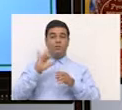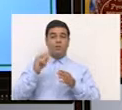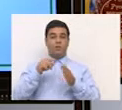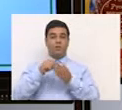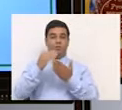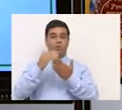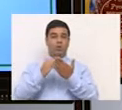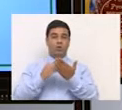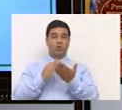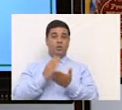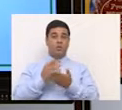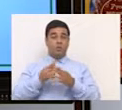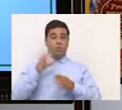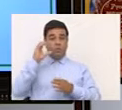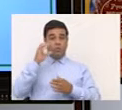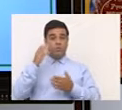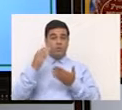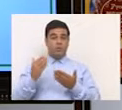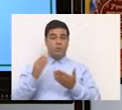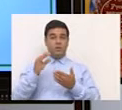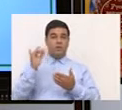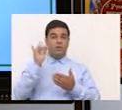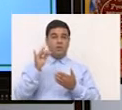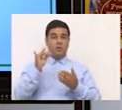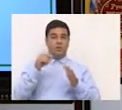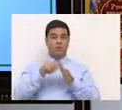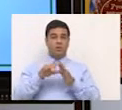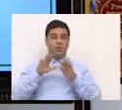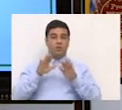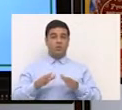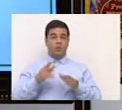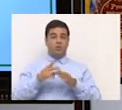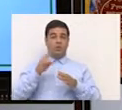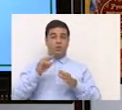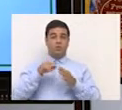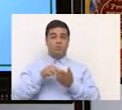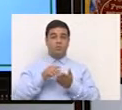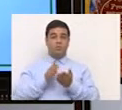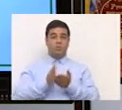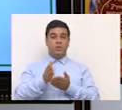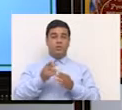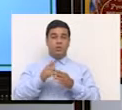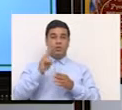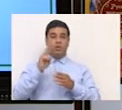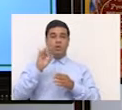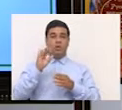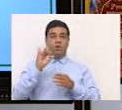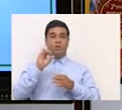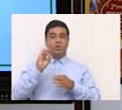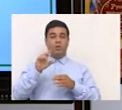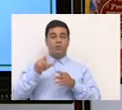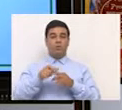употреблены. Узбекистан исторически располагается на пересечении караванных путей